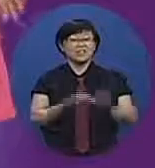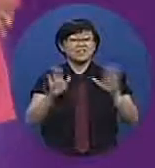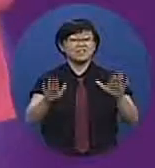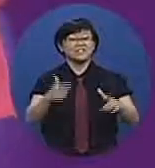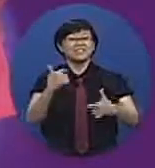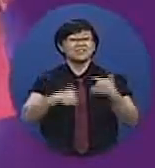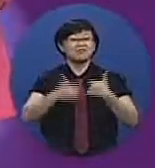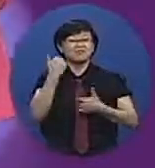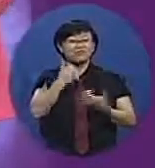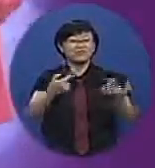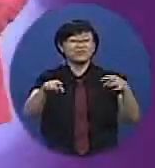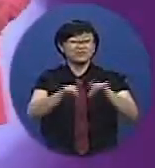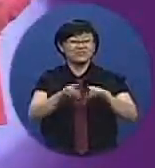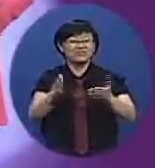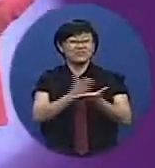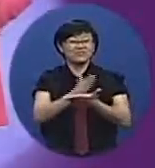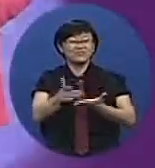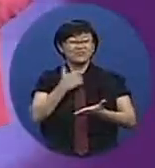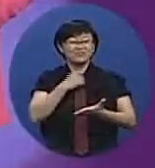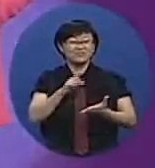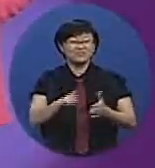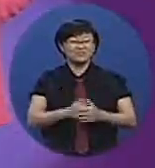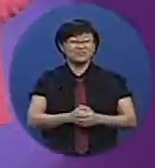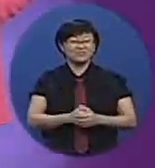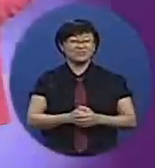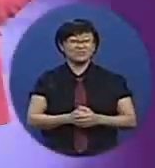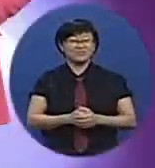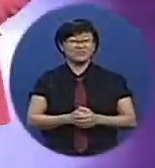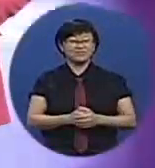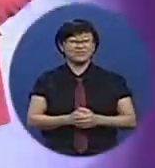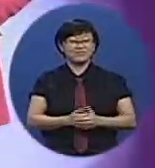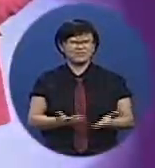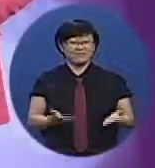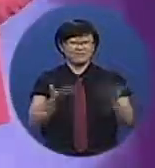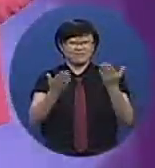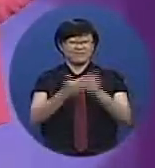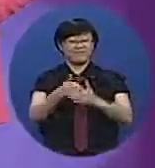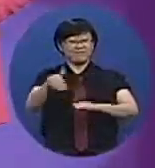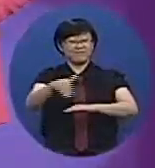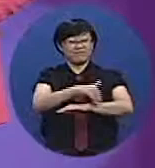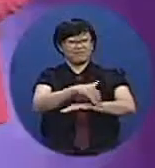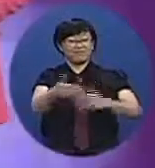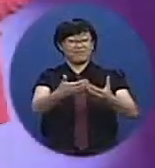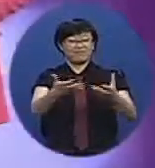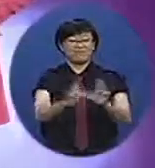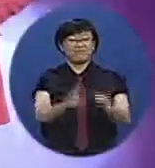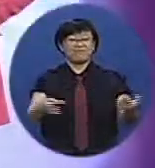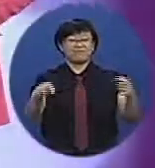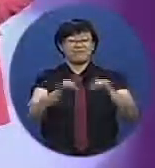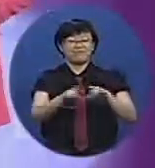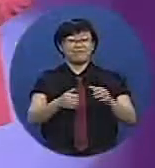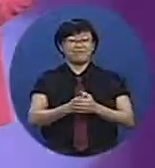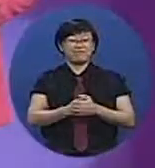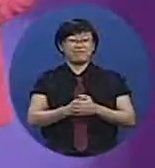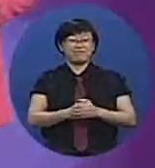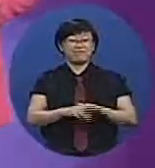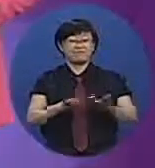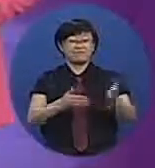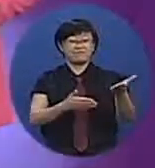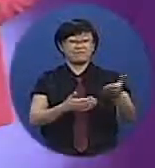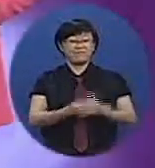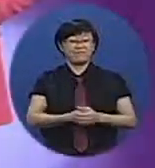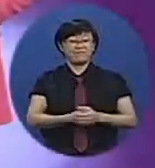이 기쁨을 누구와? 우리 여기 그 봉사하러 다니시는 우리 분들과 같이 하겠습니다. 네, 네. 이나저나 우리